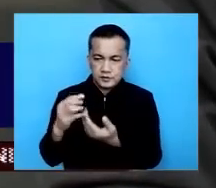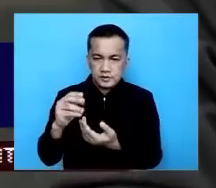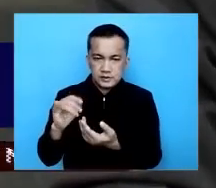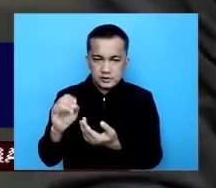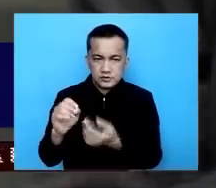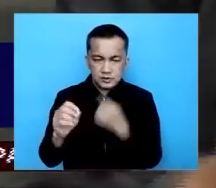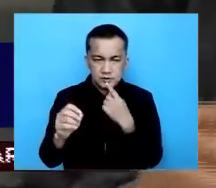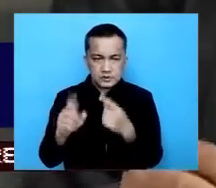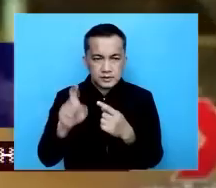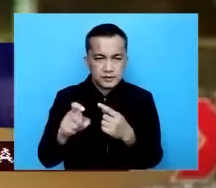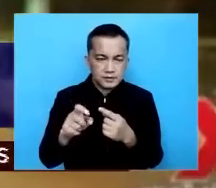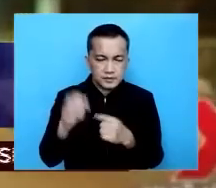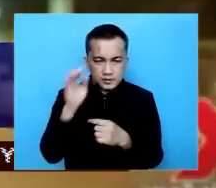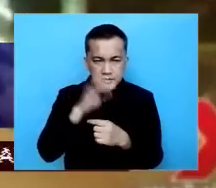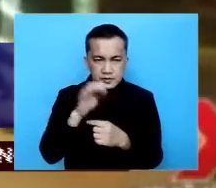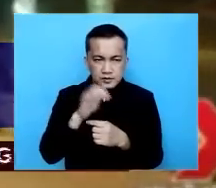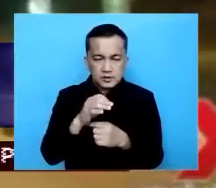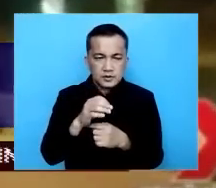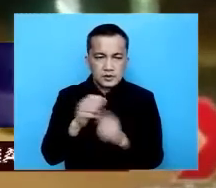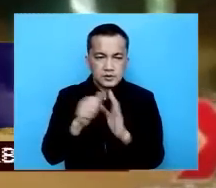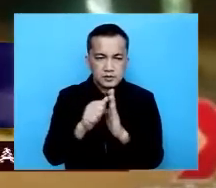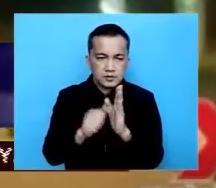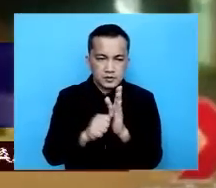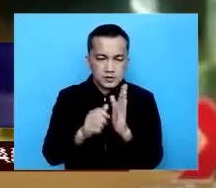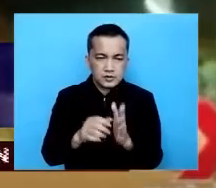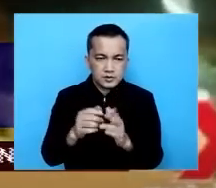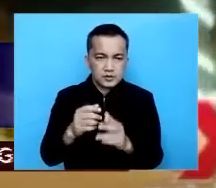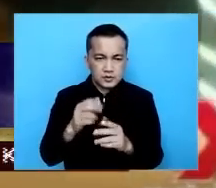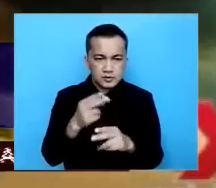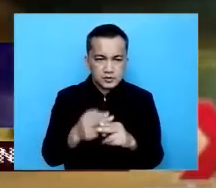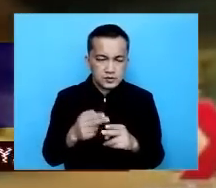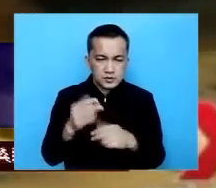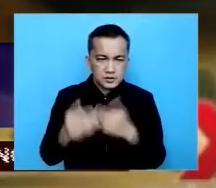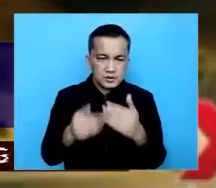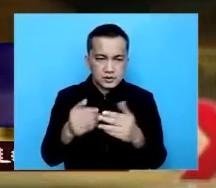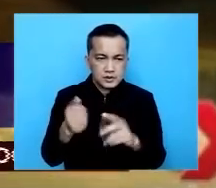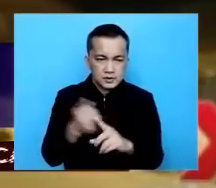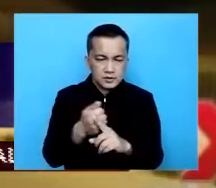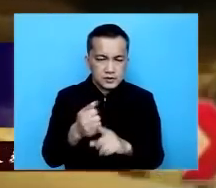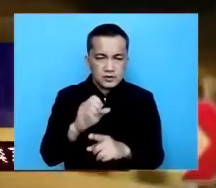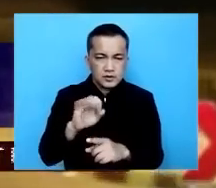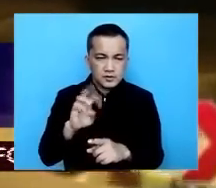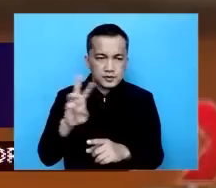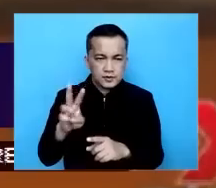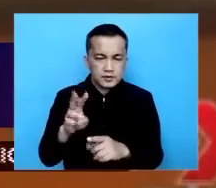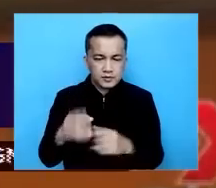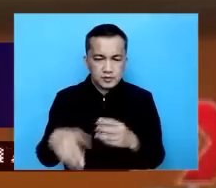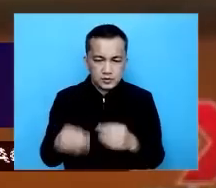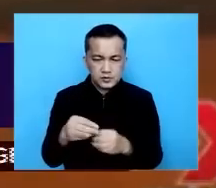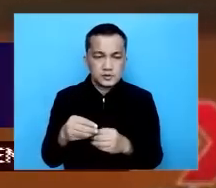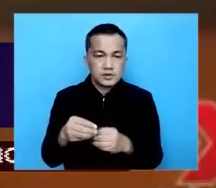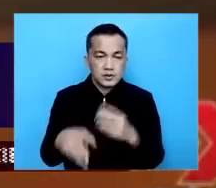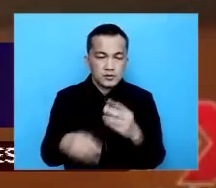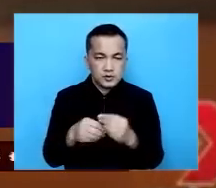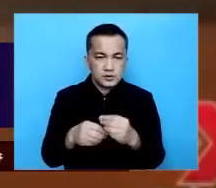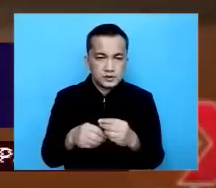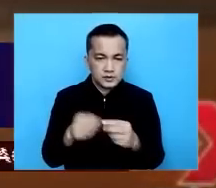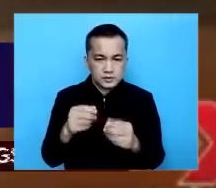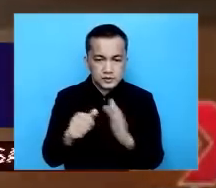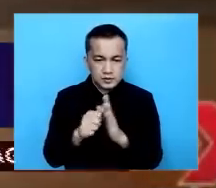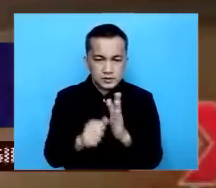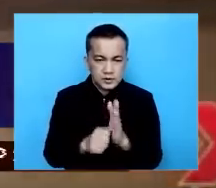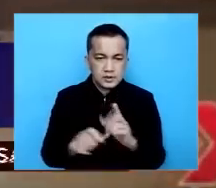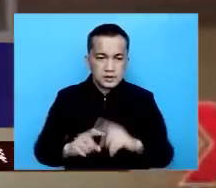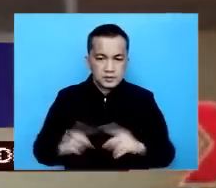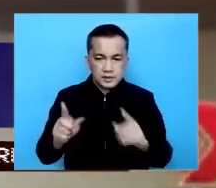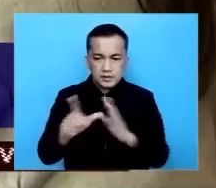Pinoy na abogado sa Kuwait na mag-aasikaso sa mga inabusong OFW bukod pa sa mismong abogado sa Kuwait, lalo't magkaibang batas ng